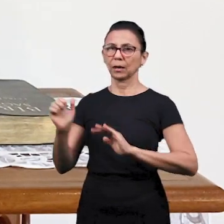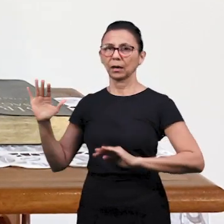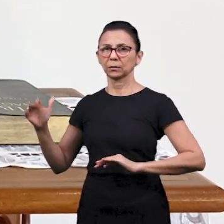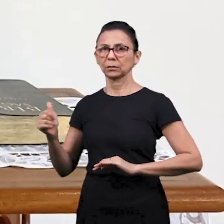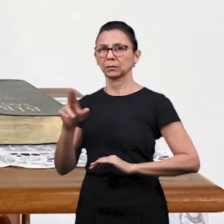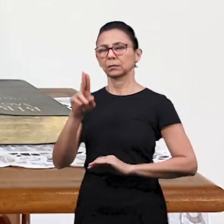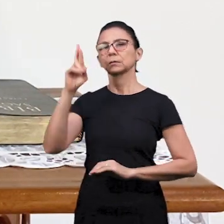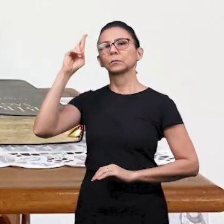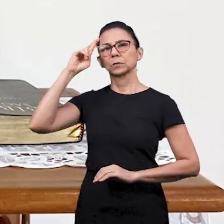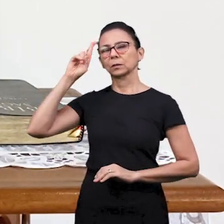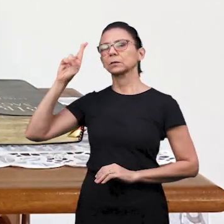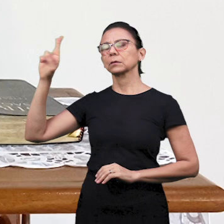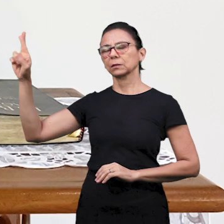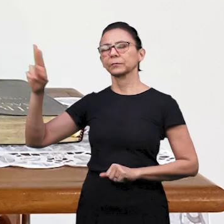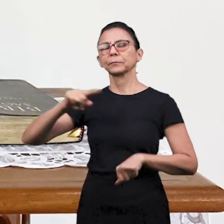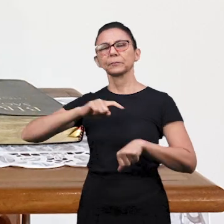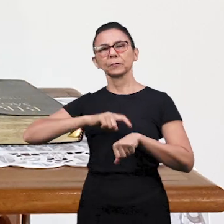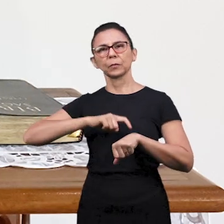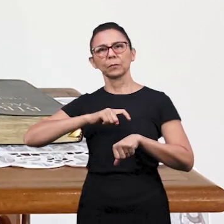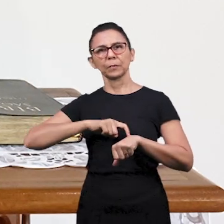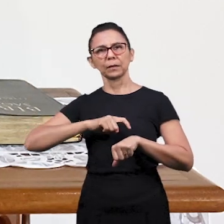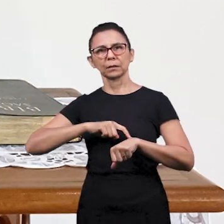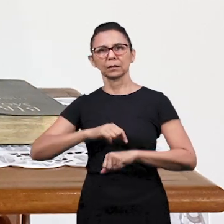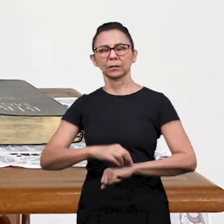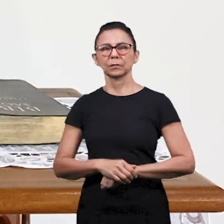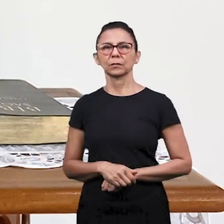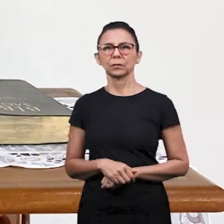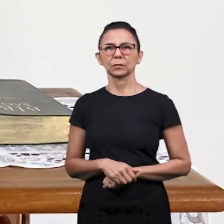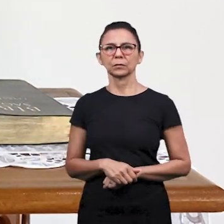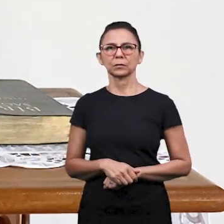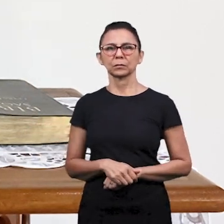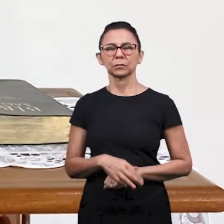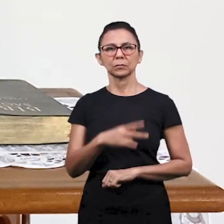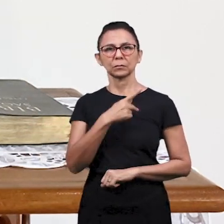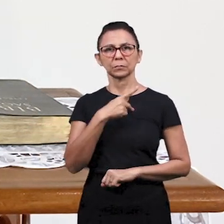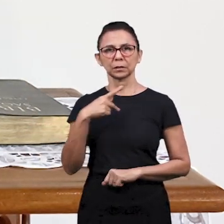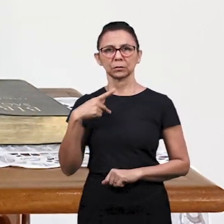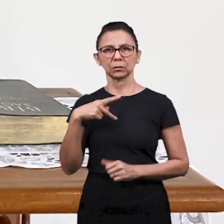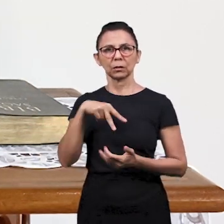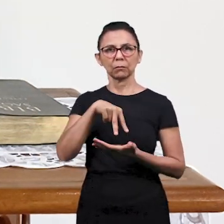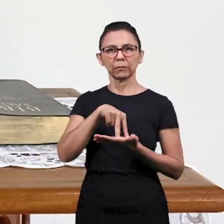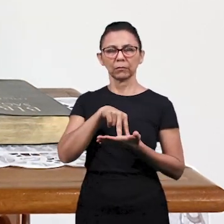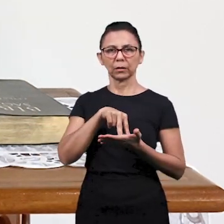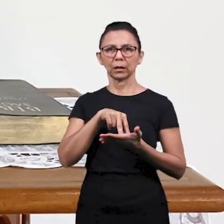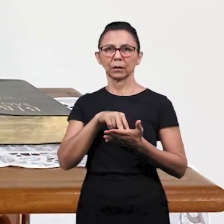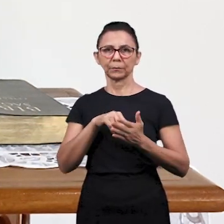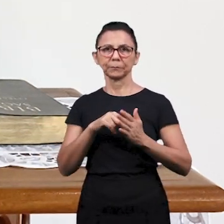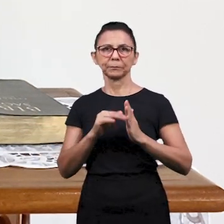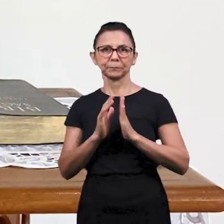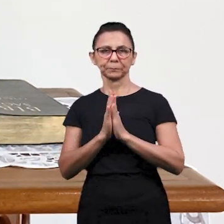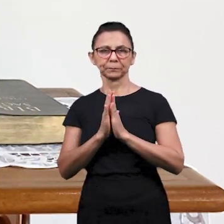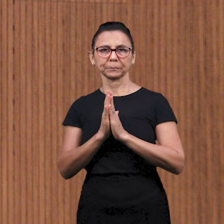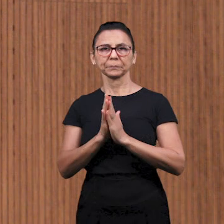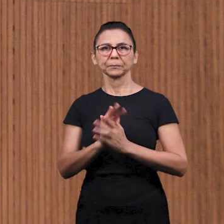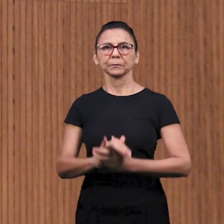имени нашего Господа. В этот момент мы попросим одного из пасторов помолиться.